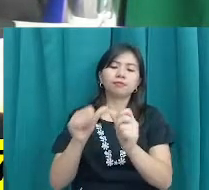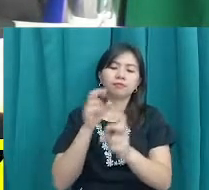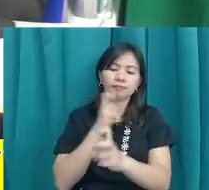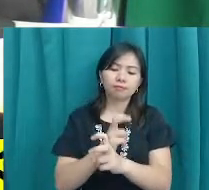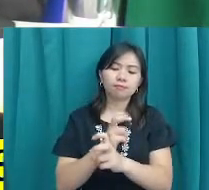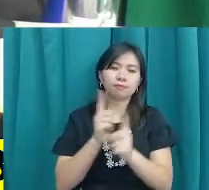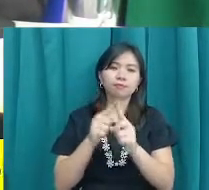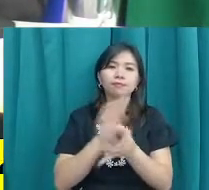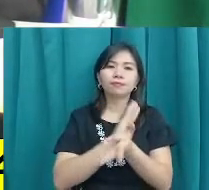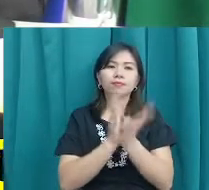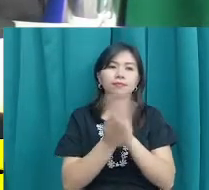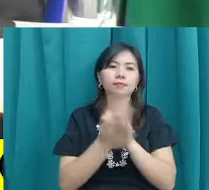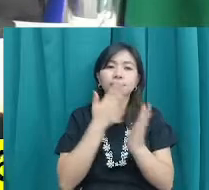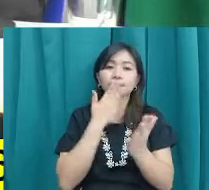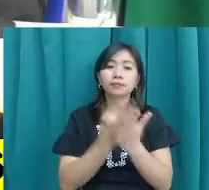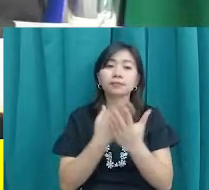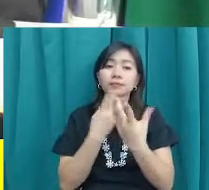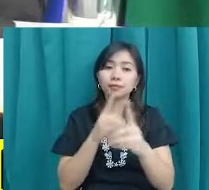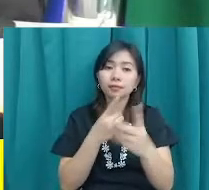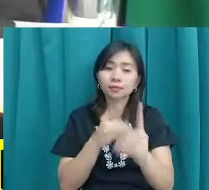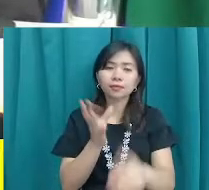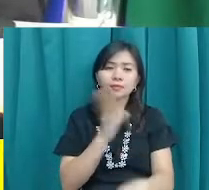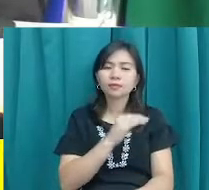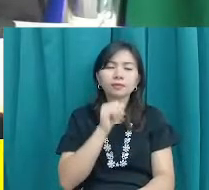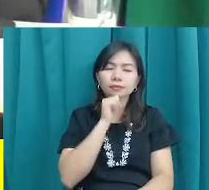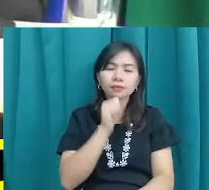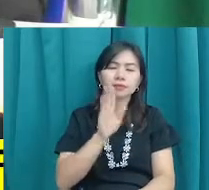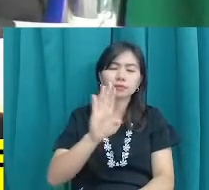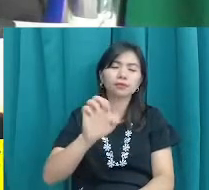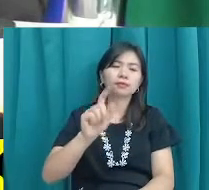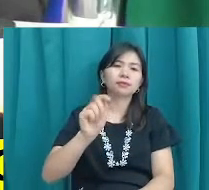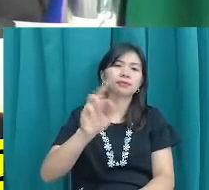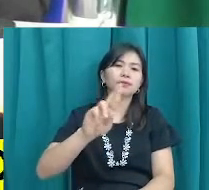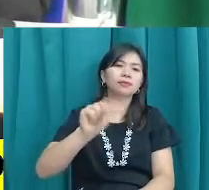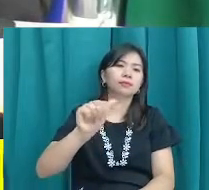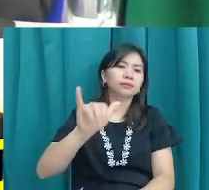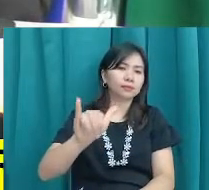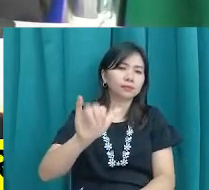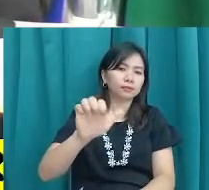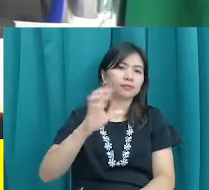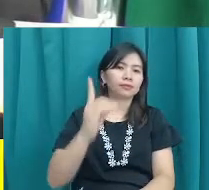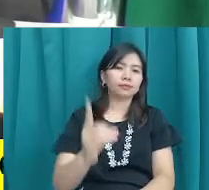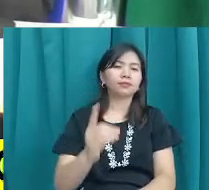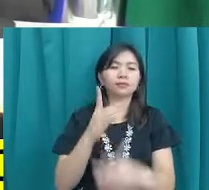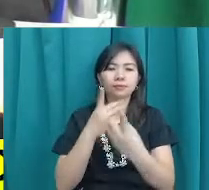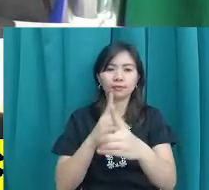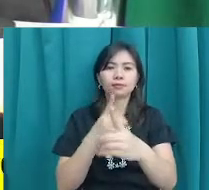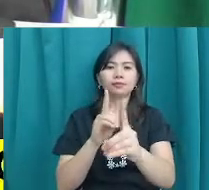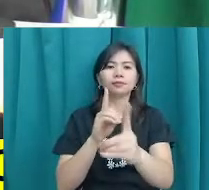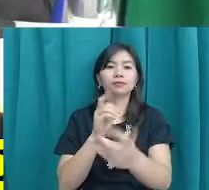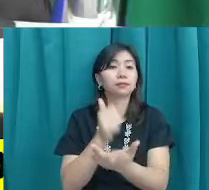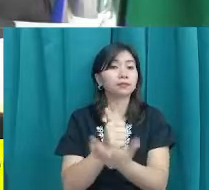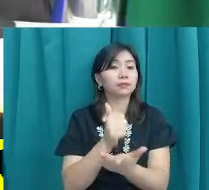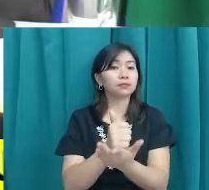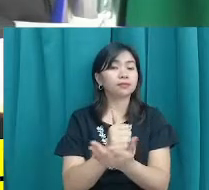good disciple. Amen. And not to be the betrayer disciple or the betraying disciple. Yeah. You